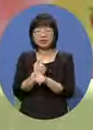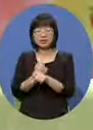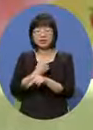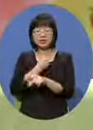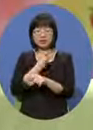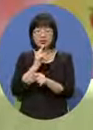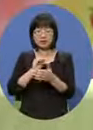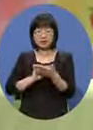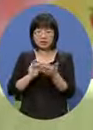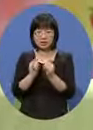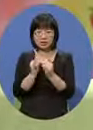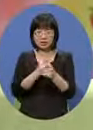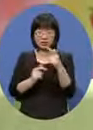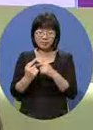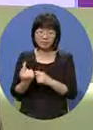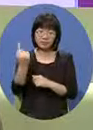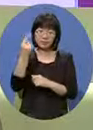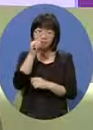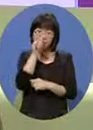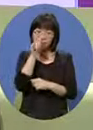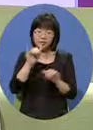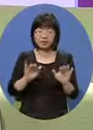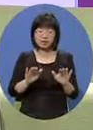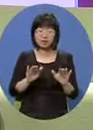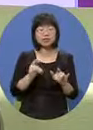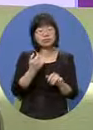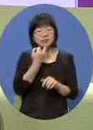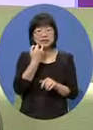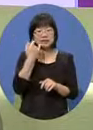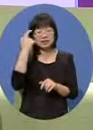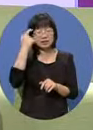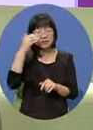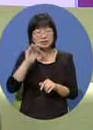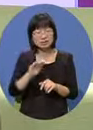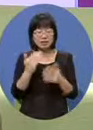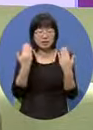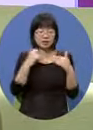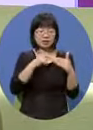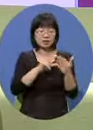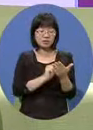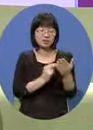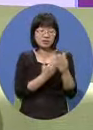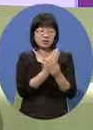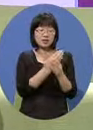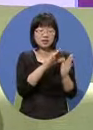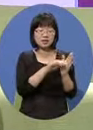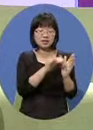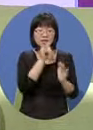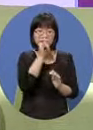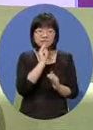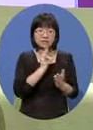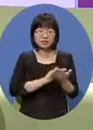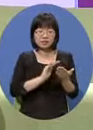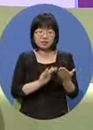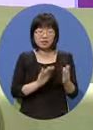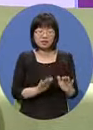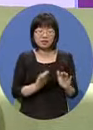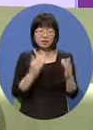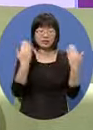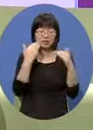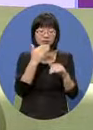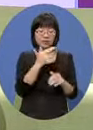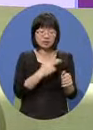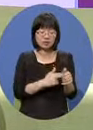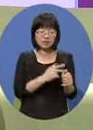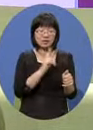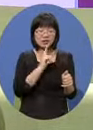하는 분들이 더 많으세요? 지금은 조금 나아지긴 했는데 예를 들어서 학교 안에서 문제가 생기는 경우가 있잖아요. 네. 그러면 교장 선생님이나